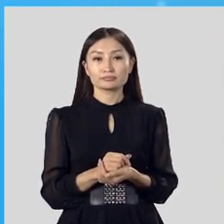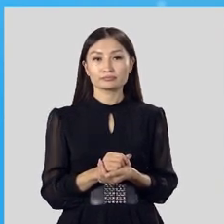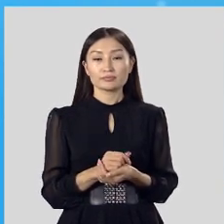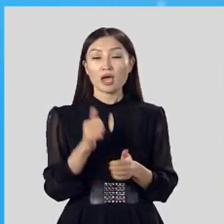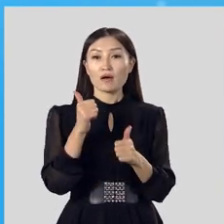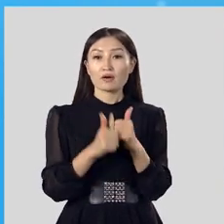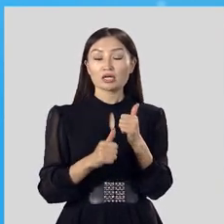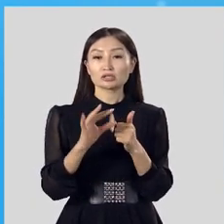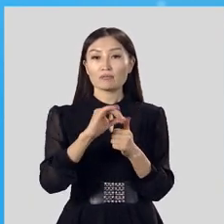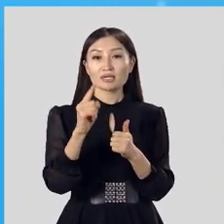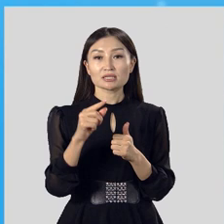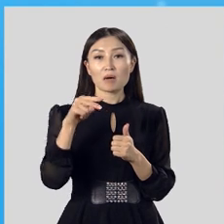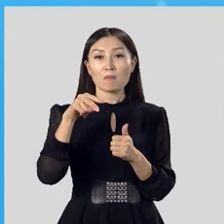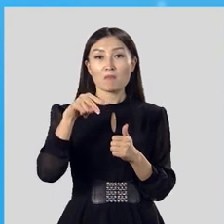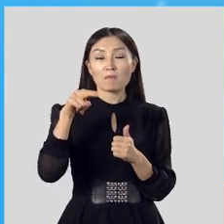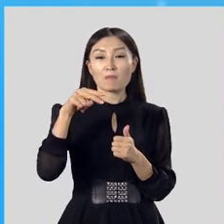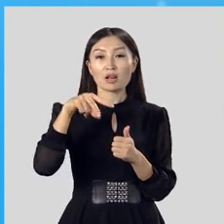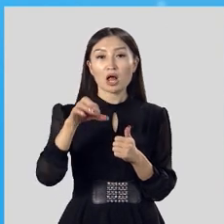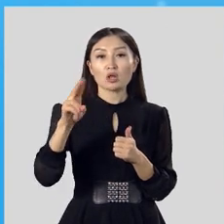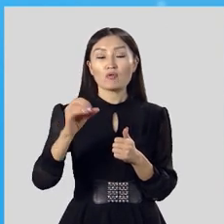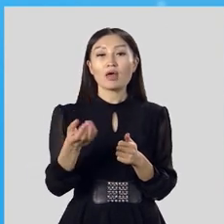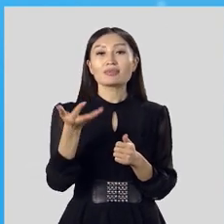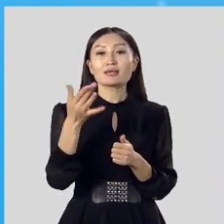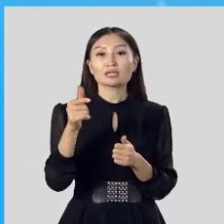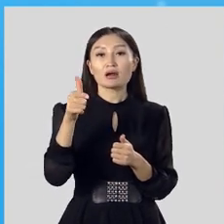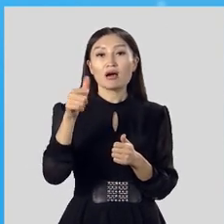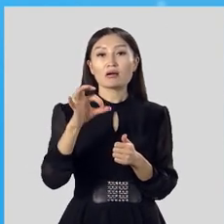В каждом из плодов по несколько горошин.